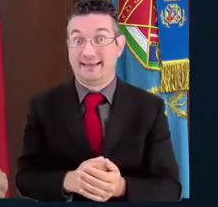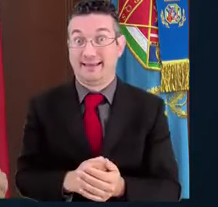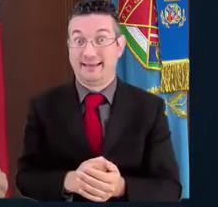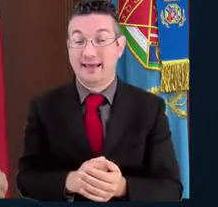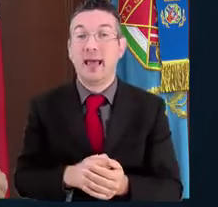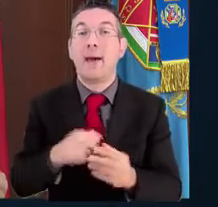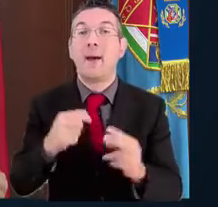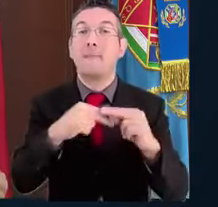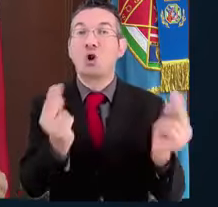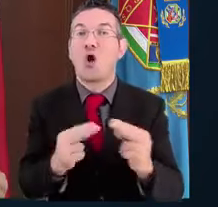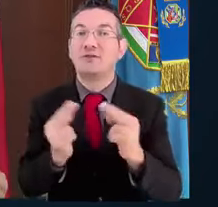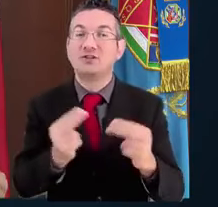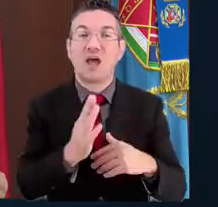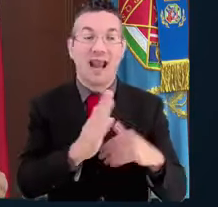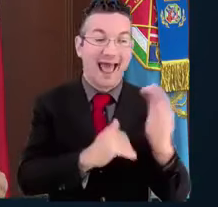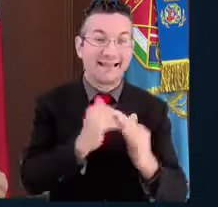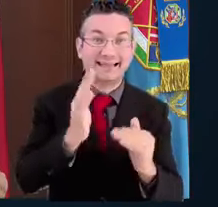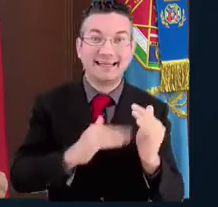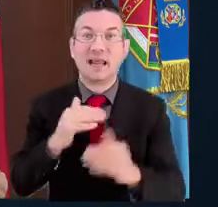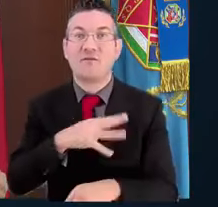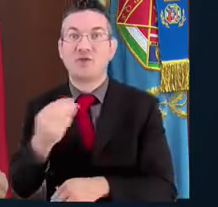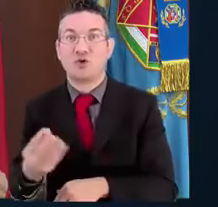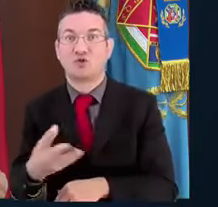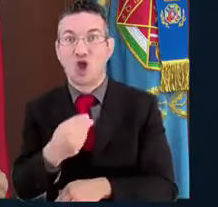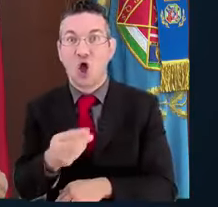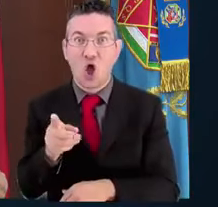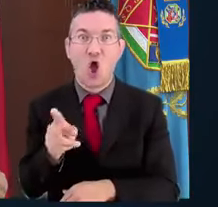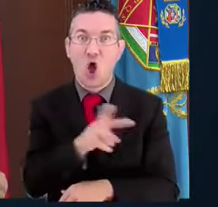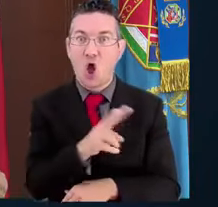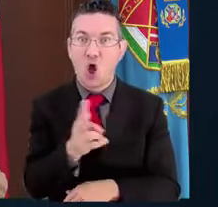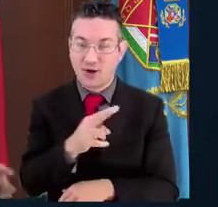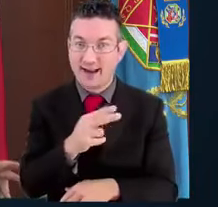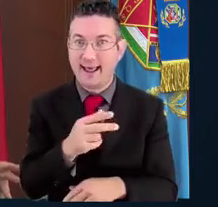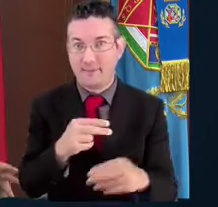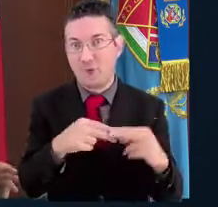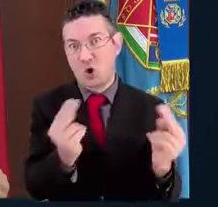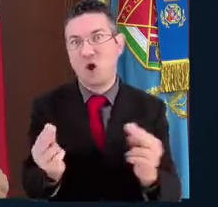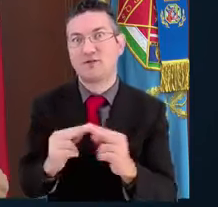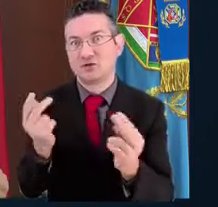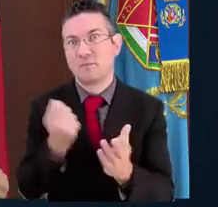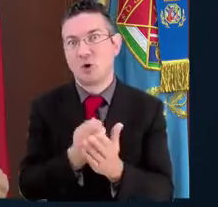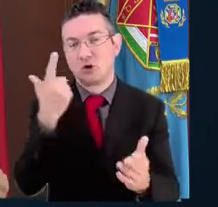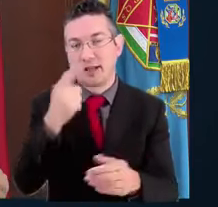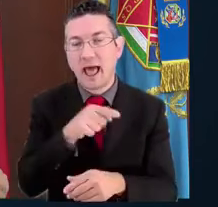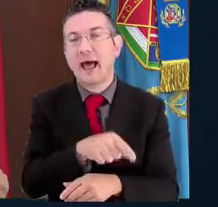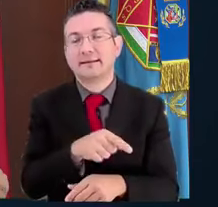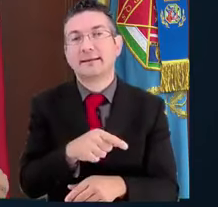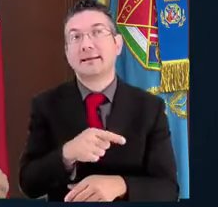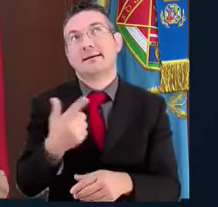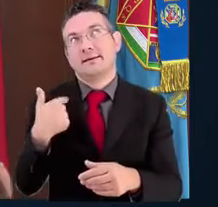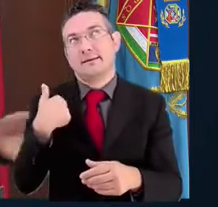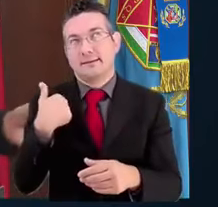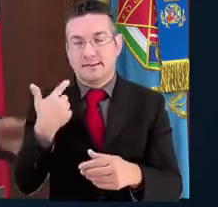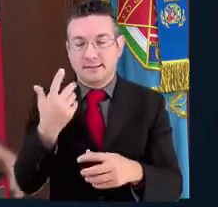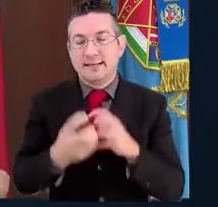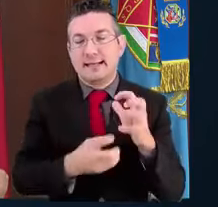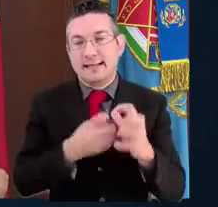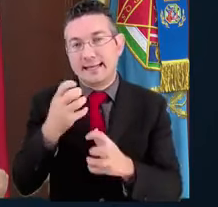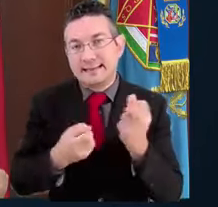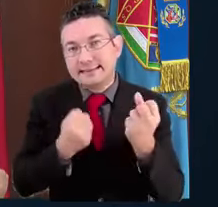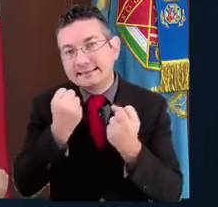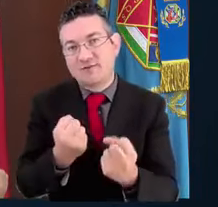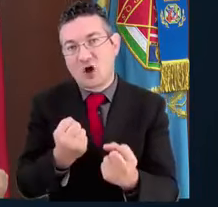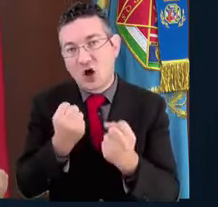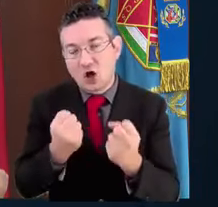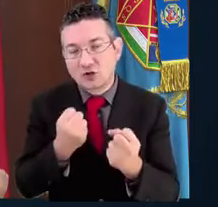province latina e frosinone in due capoluoghi hanno sentito come tutti d'altro canto la crisi in maniera profonda soprattutto nel settore